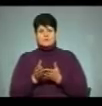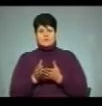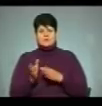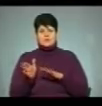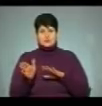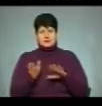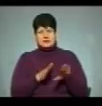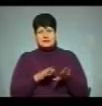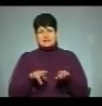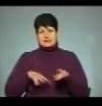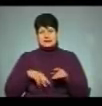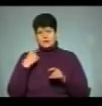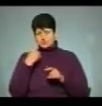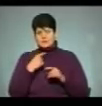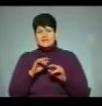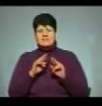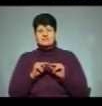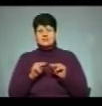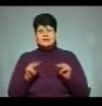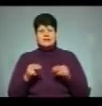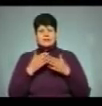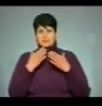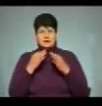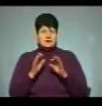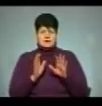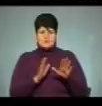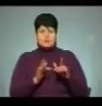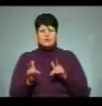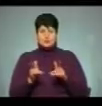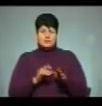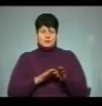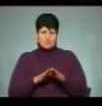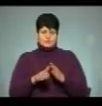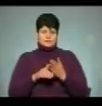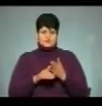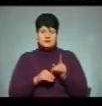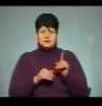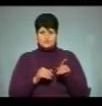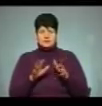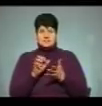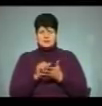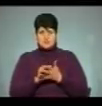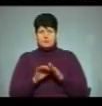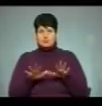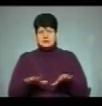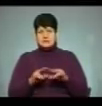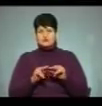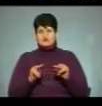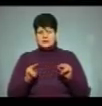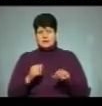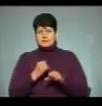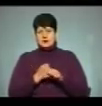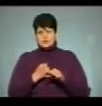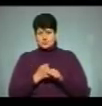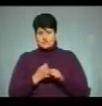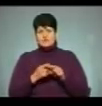директора як особистості і як вчителя немає ні в якому разі. Ми готові повністю сприяти тому, що він займав посаду вчителя, працював на здоров'ї в